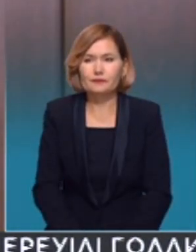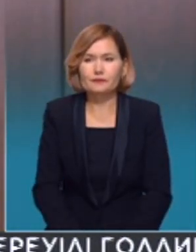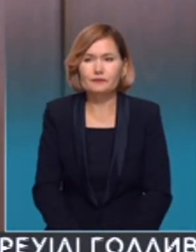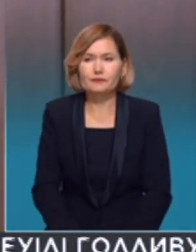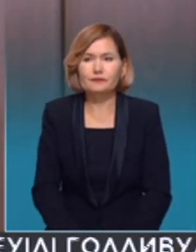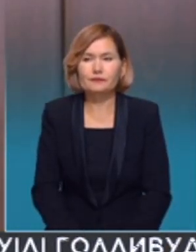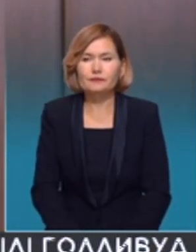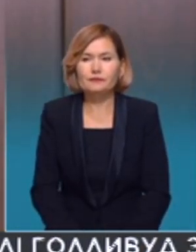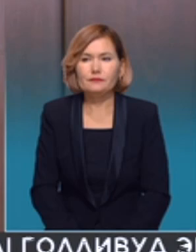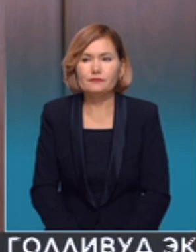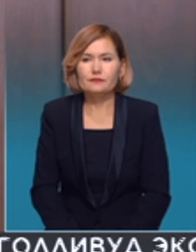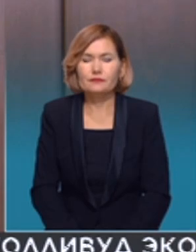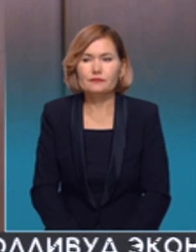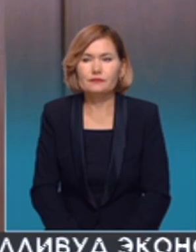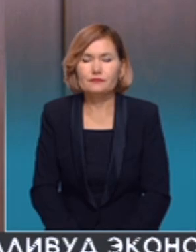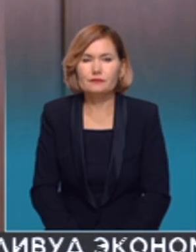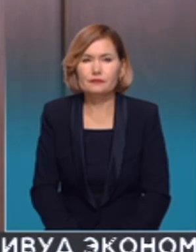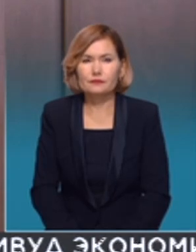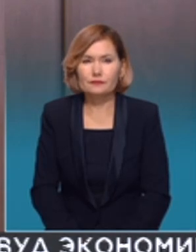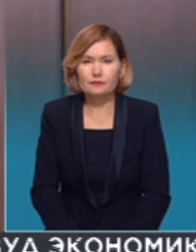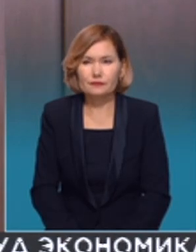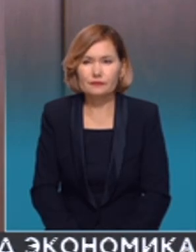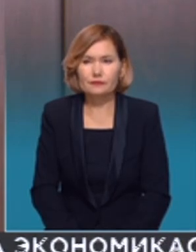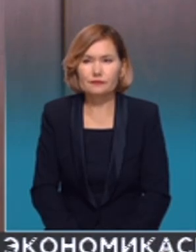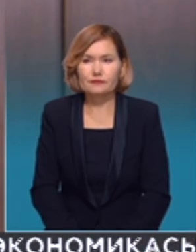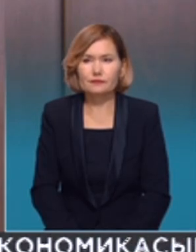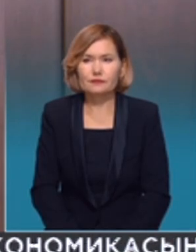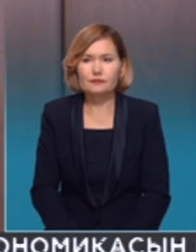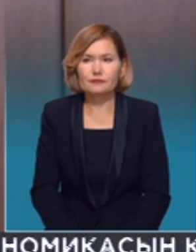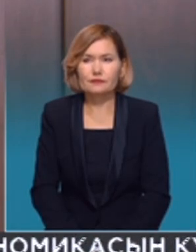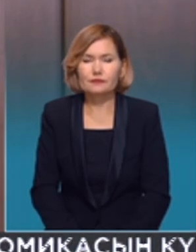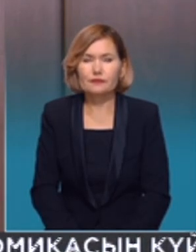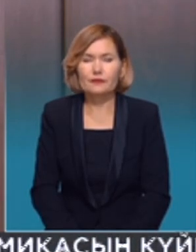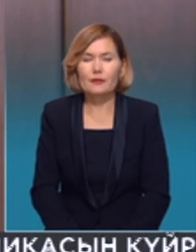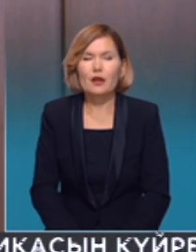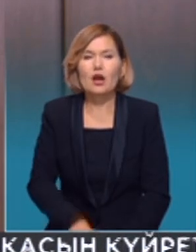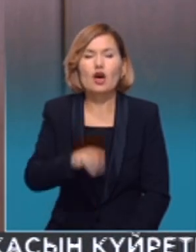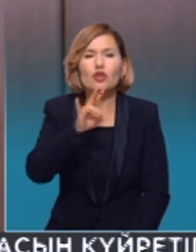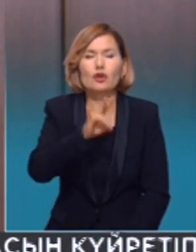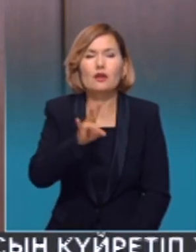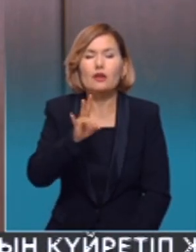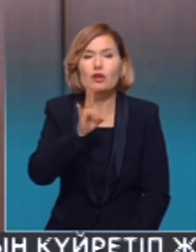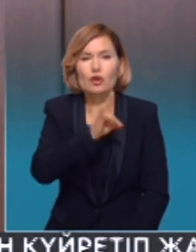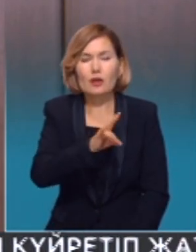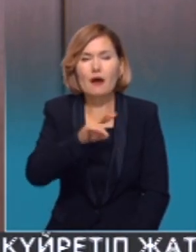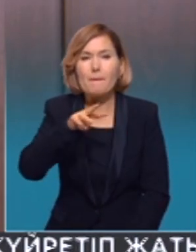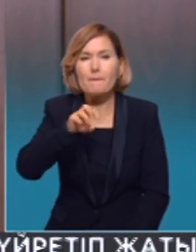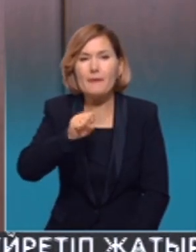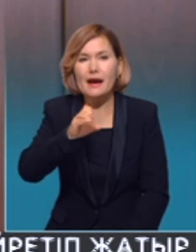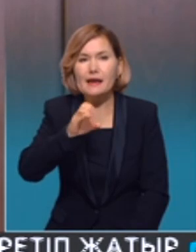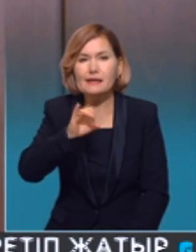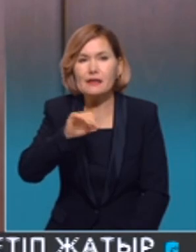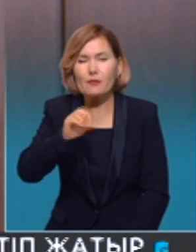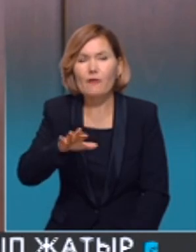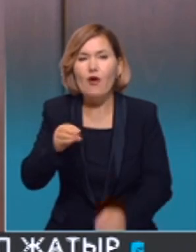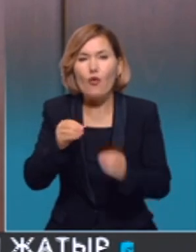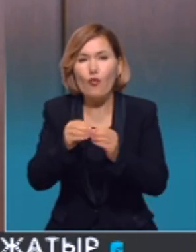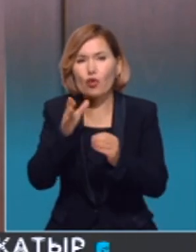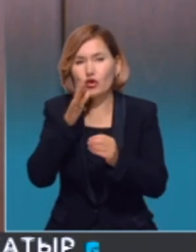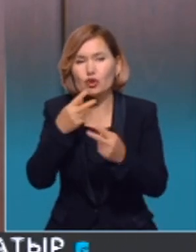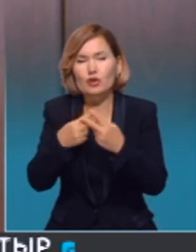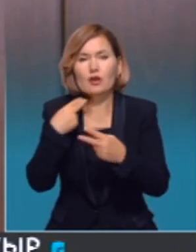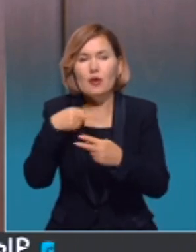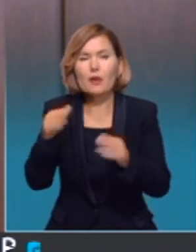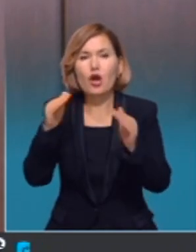Окончательно назначить Масимову наказание в виде 10 лет лишения свободы. Нұрлан Мәсімовті сот 10 жылға қамау жазасын тағайындады. Дүние